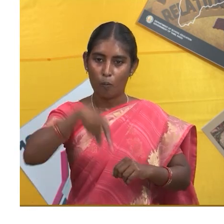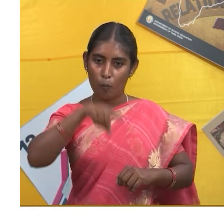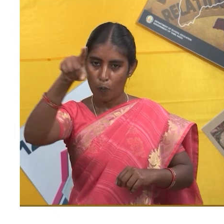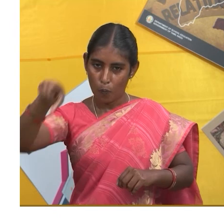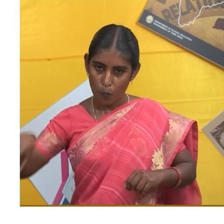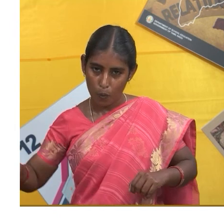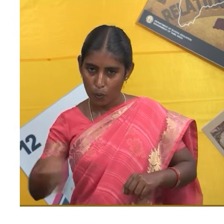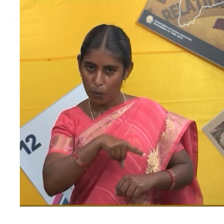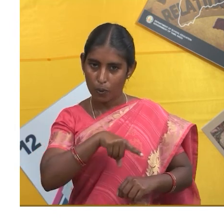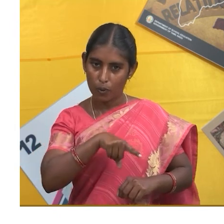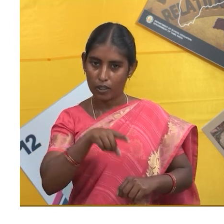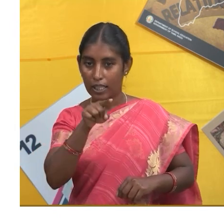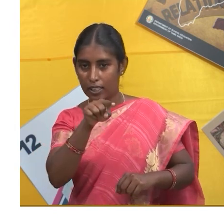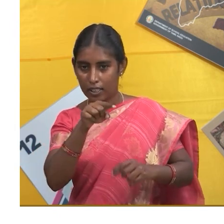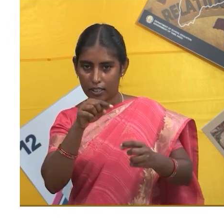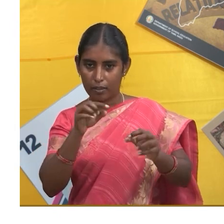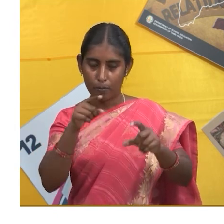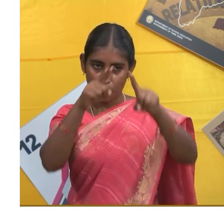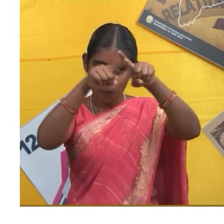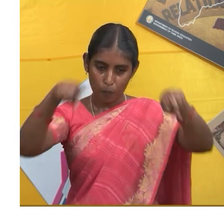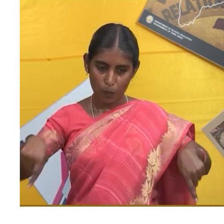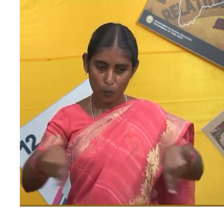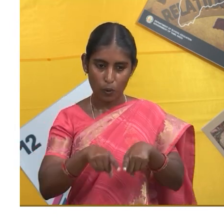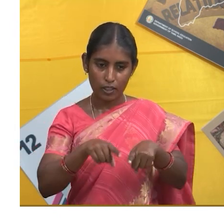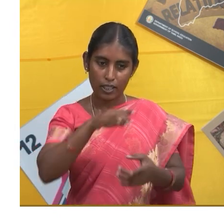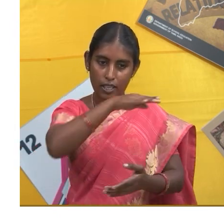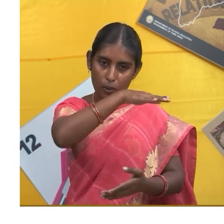நான்pton நான் everytime errado பக்கம் நான்pton migration